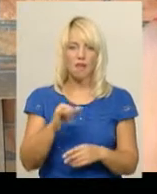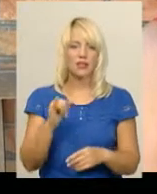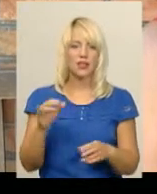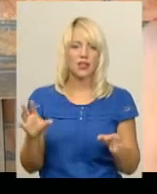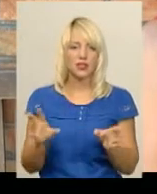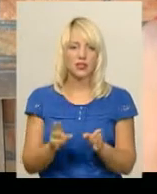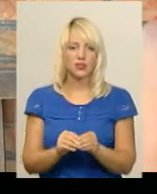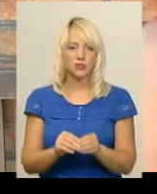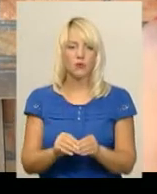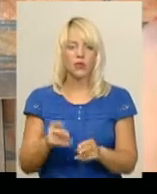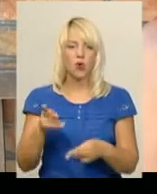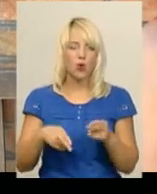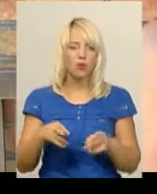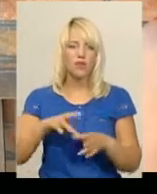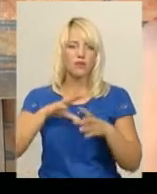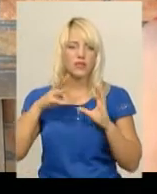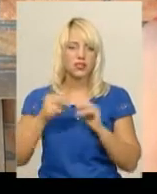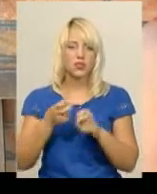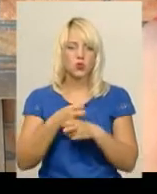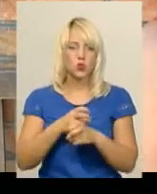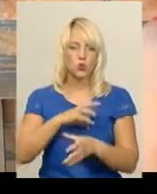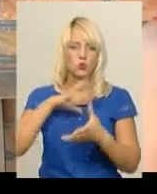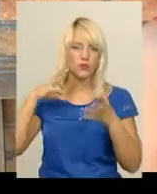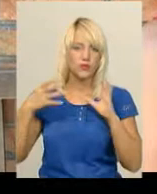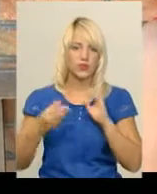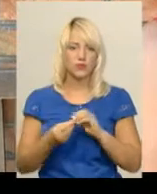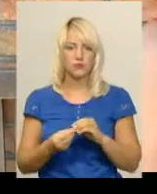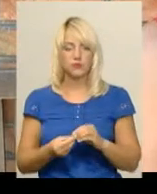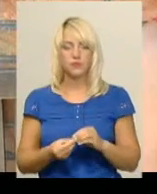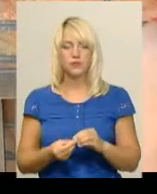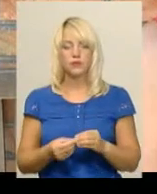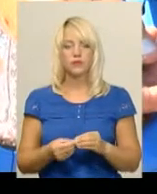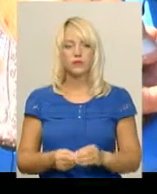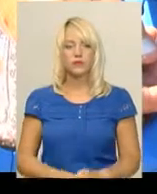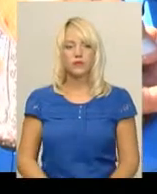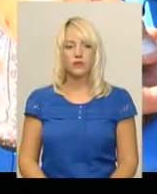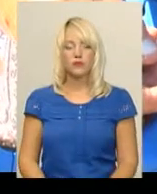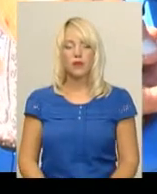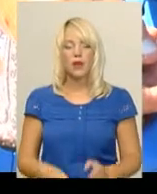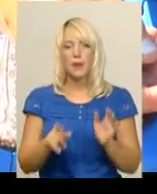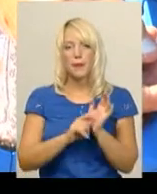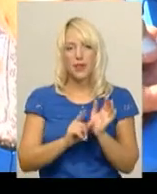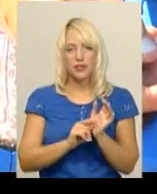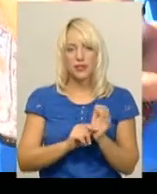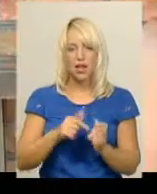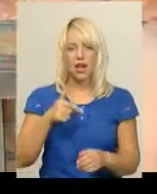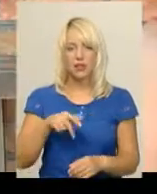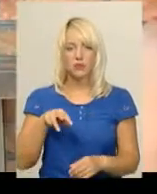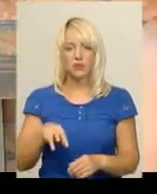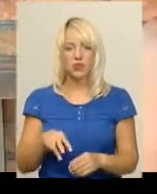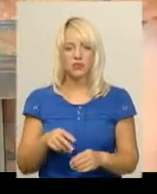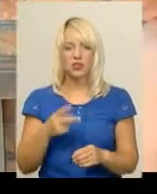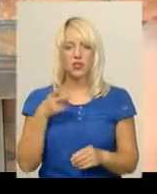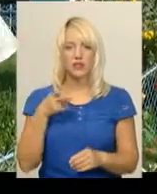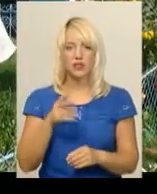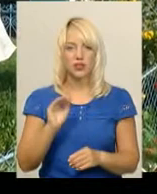з усім суглопом – це до операційної періодики. Пенсія Галина Мацкевич? Виходить